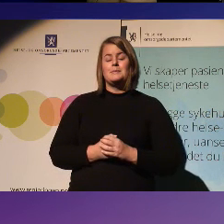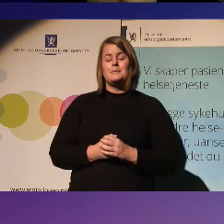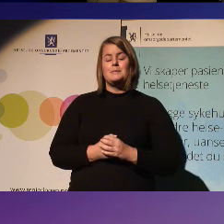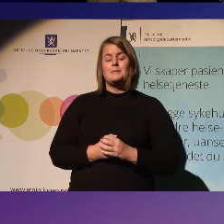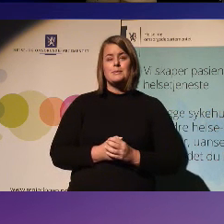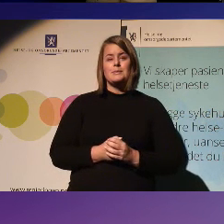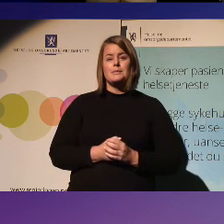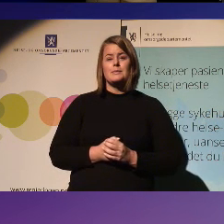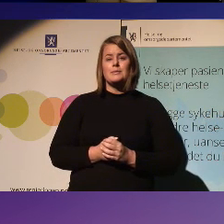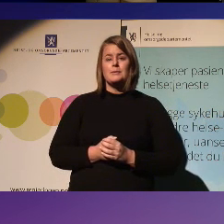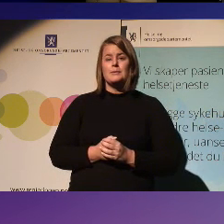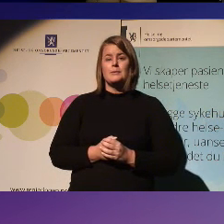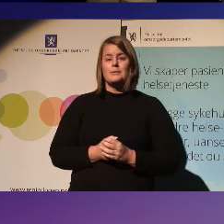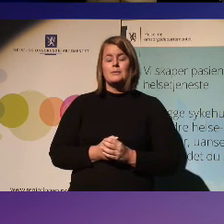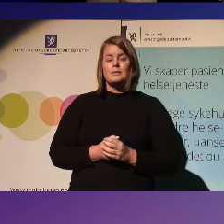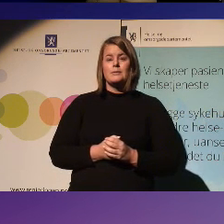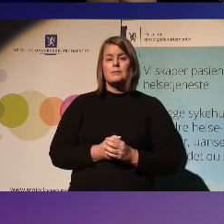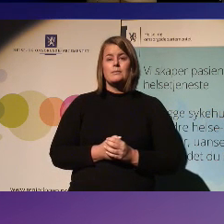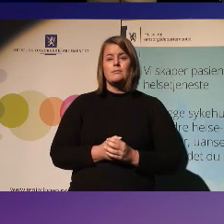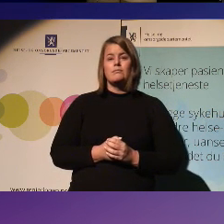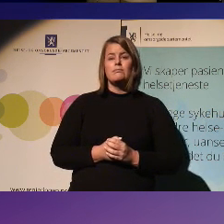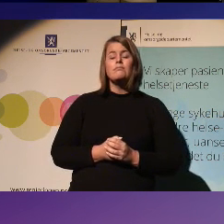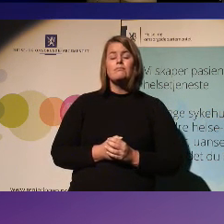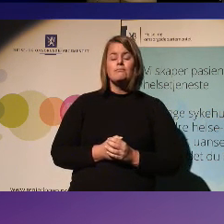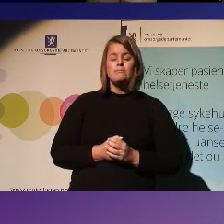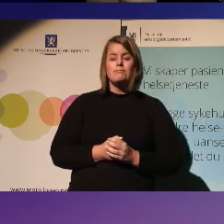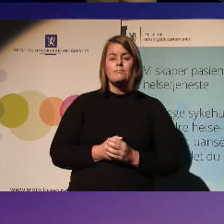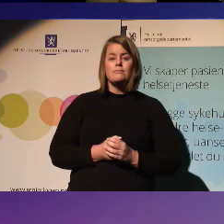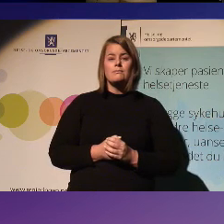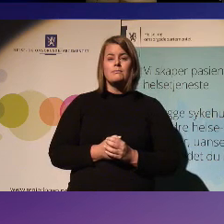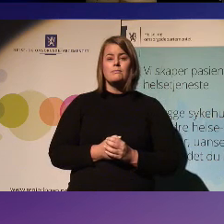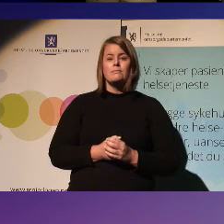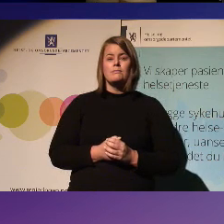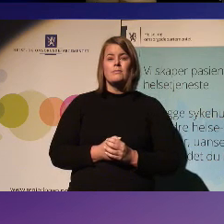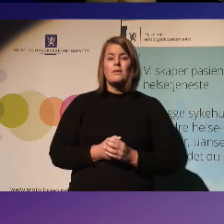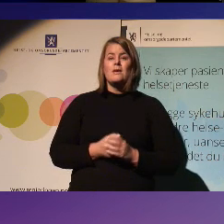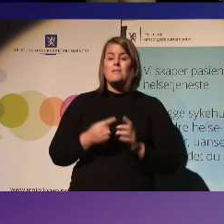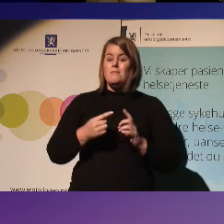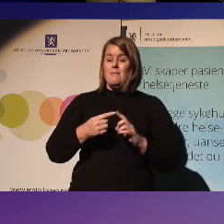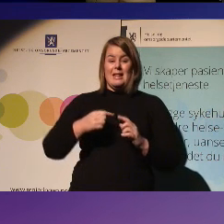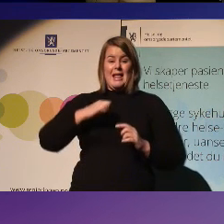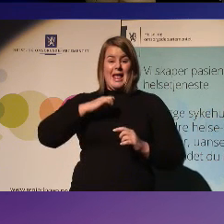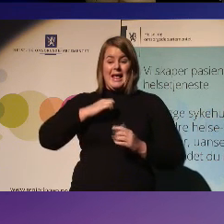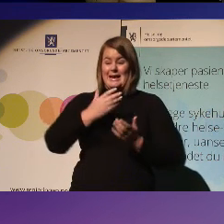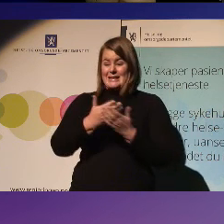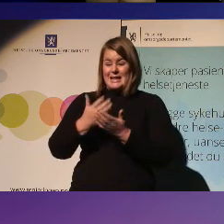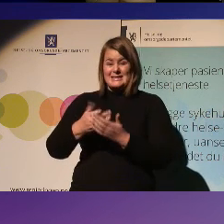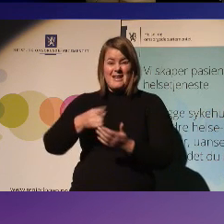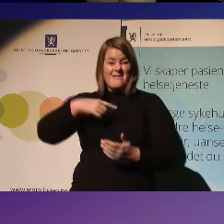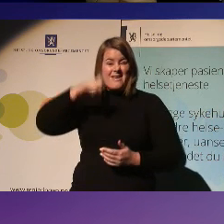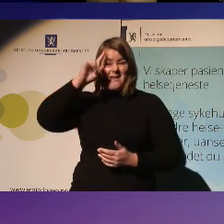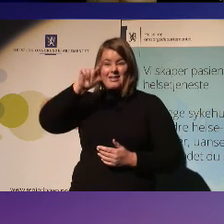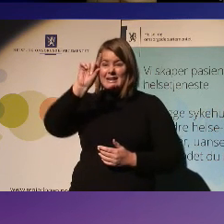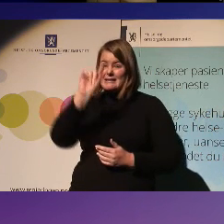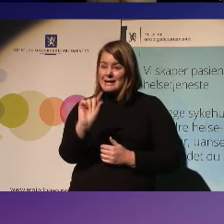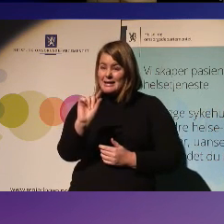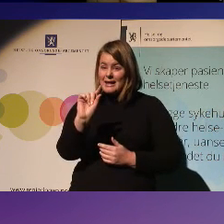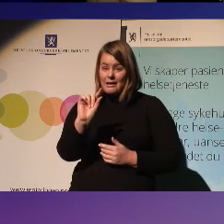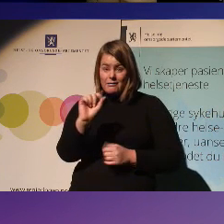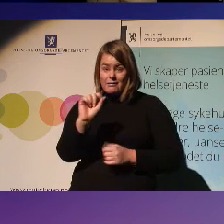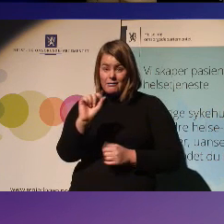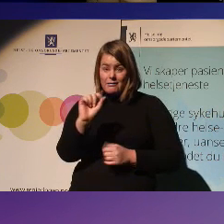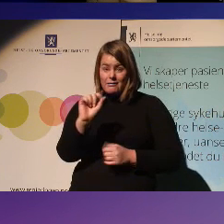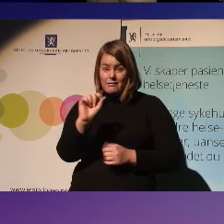Men det har jo flere vært inne på. Vi kan for lite om egne tjenester. Vi vet for lite om egne tjenester I kommunene, om de virker eller